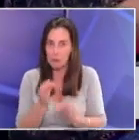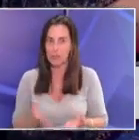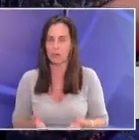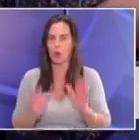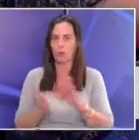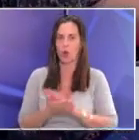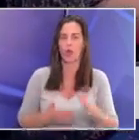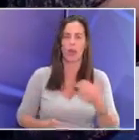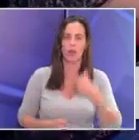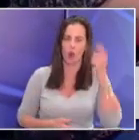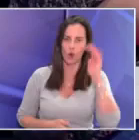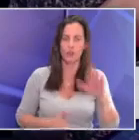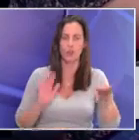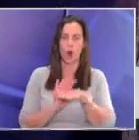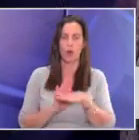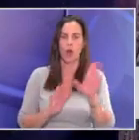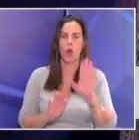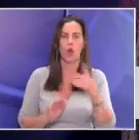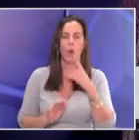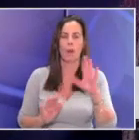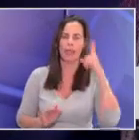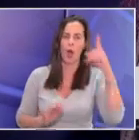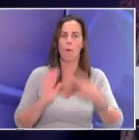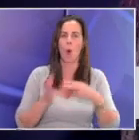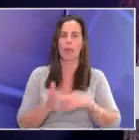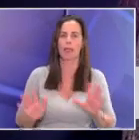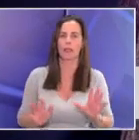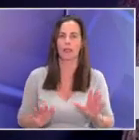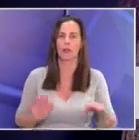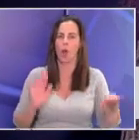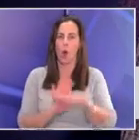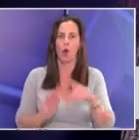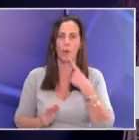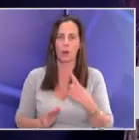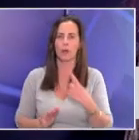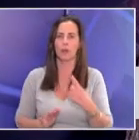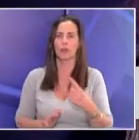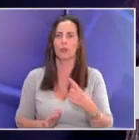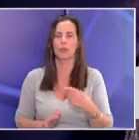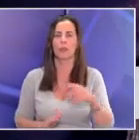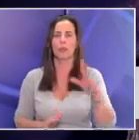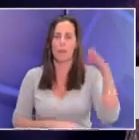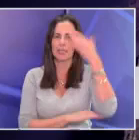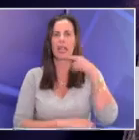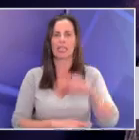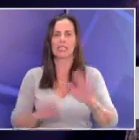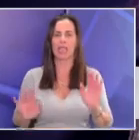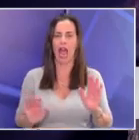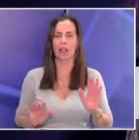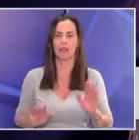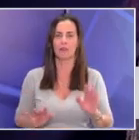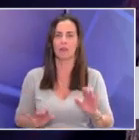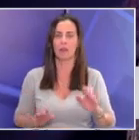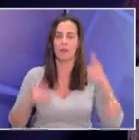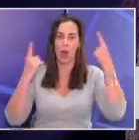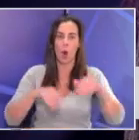ספציפיים? מאוד פשוט. אני חושבת שהחוק בכלל לא מדבר על עמדות פוליטיות. החוק מדבר על קיומה של מדינת ישראל, ועל